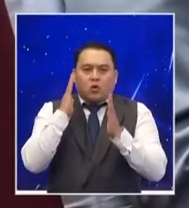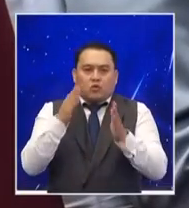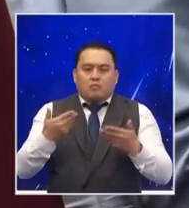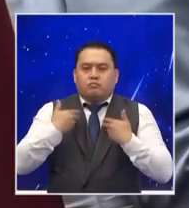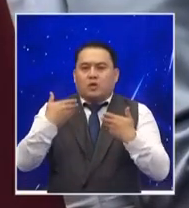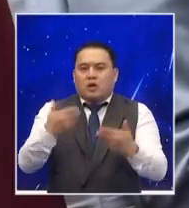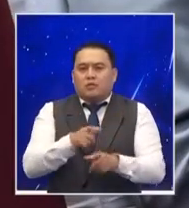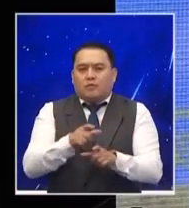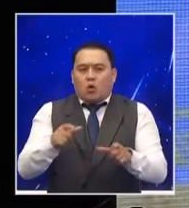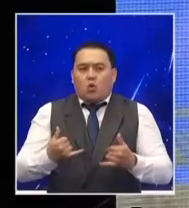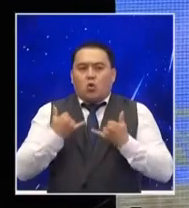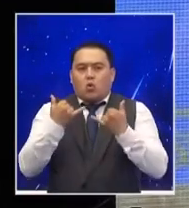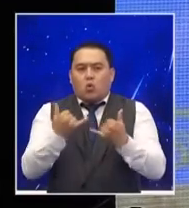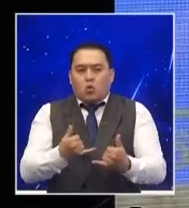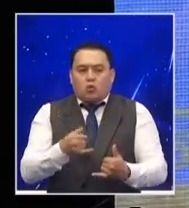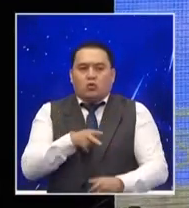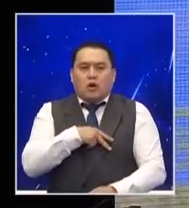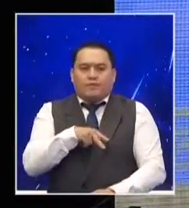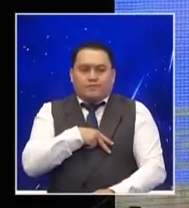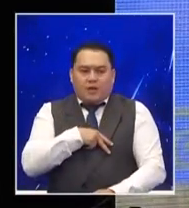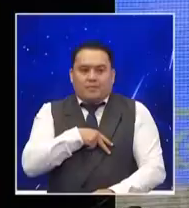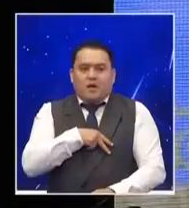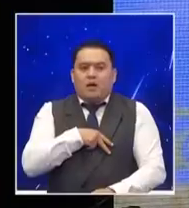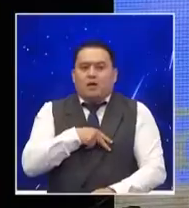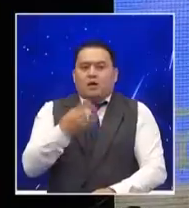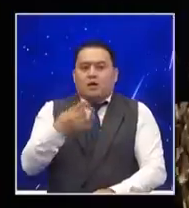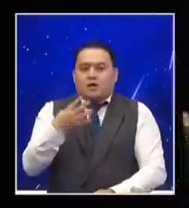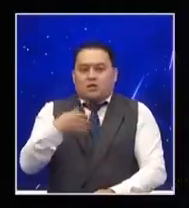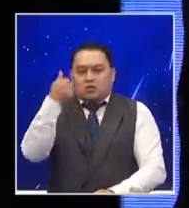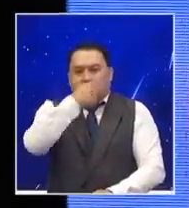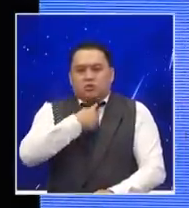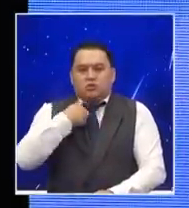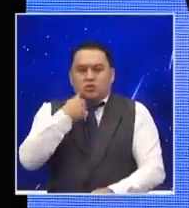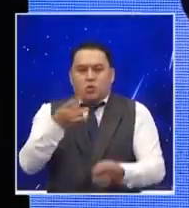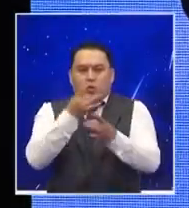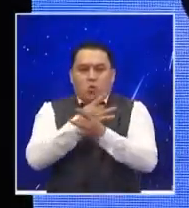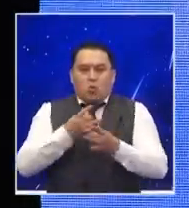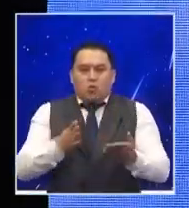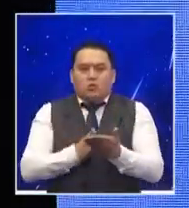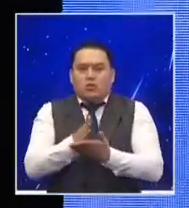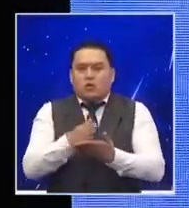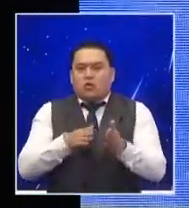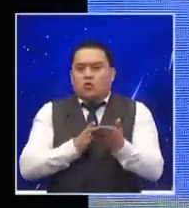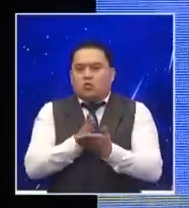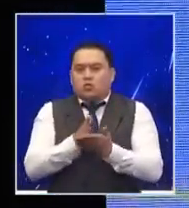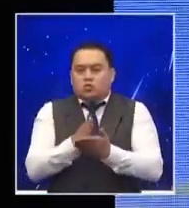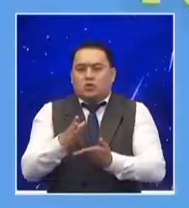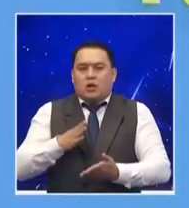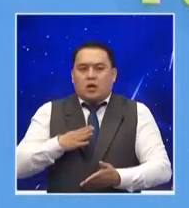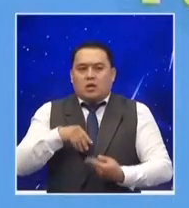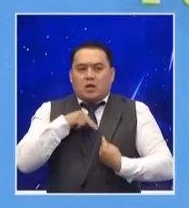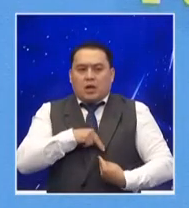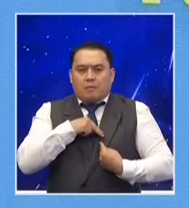бұл азаматтар құрмет орденінің егерлері. Қатарында 40 жылдан аса қаладағы мәдениет саласында үздіксіз қызмет қылған